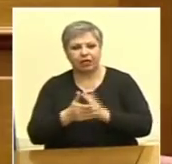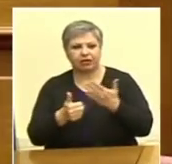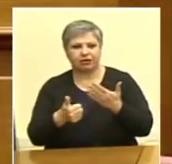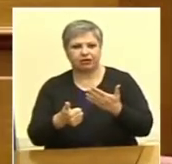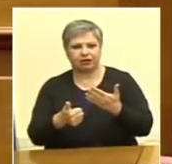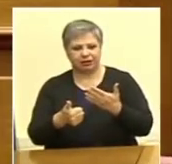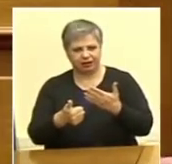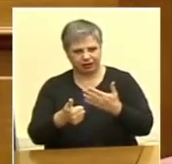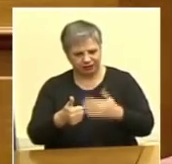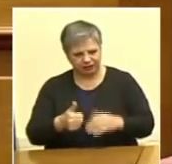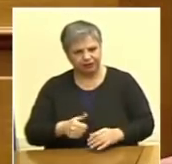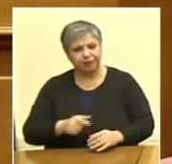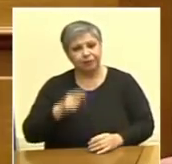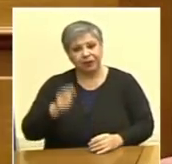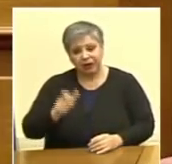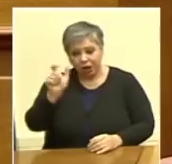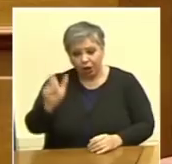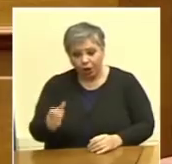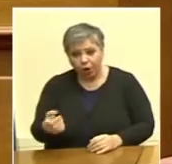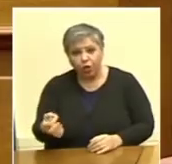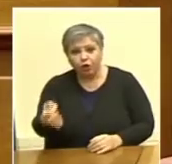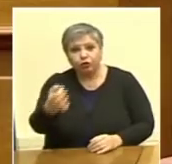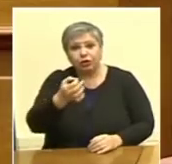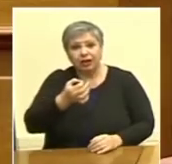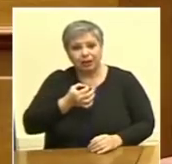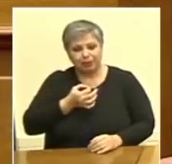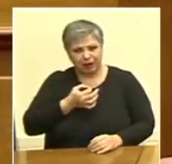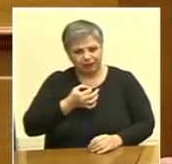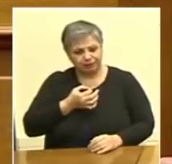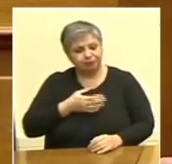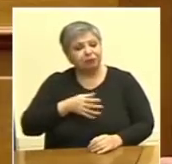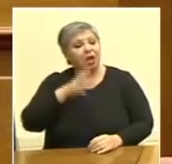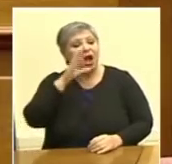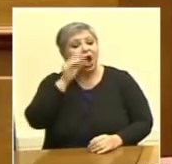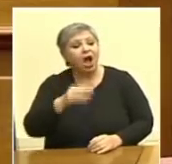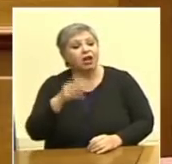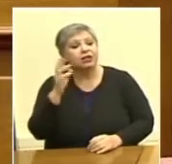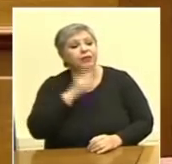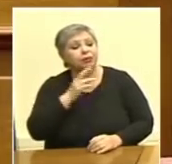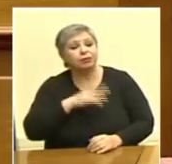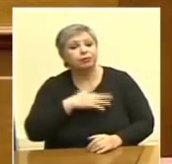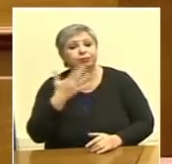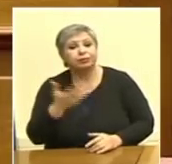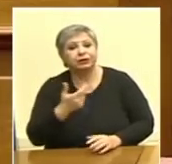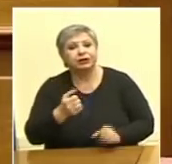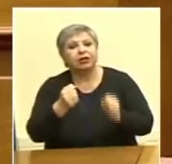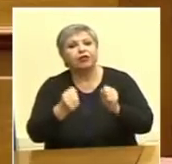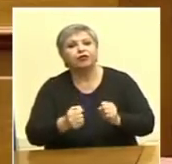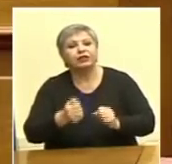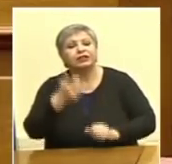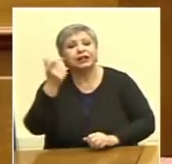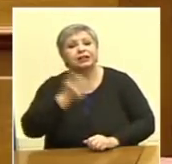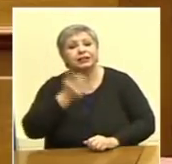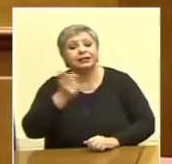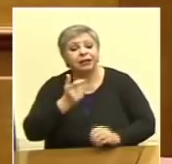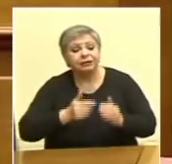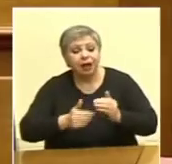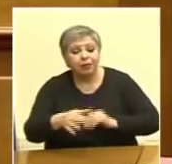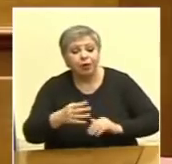2016. Απευθυνόμενος σε μένα έλεγε, αλήθεια κύριε Πρωθυπουργέ, τι θα συμβεί με τις κύριες συντάξεις από 1η-1η του 19.